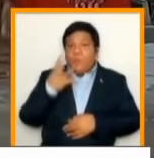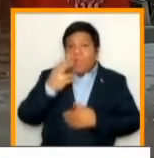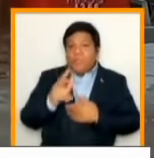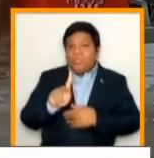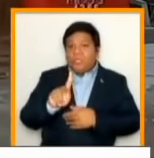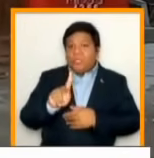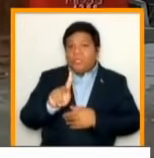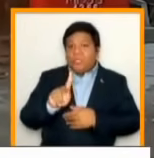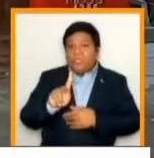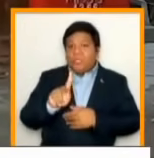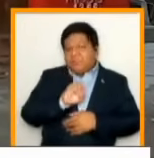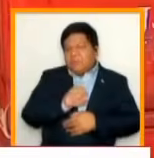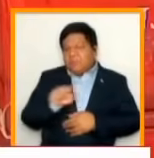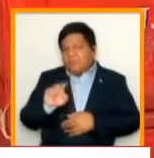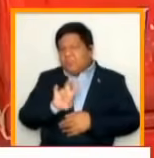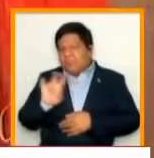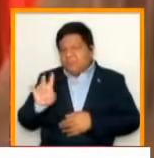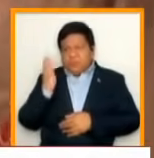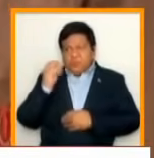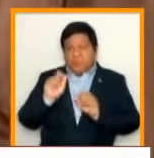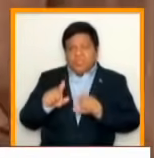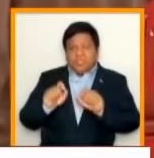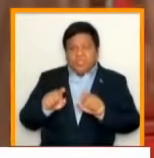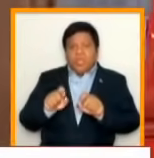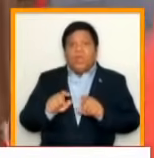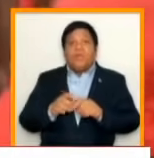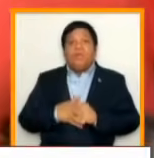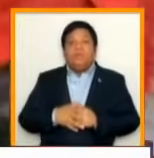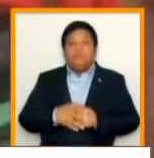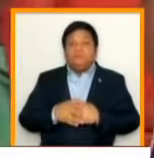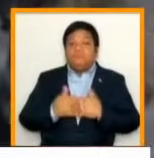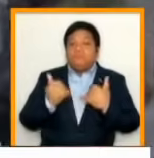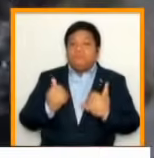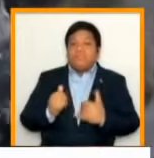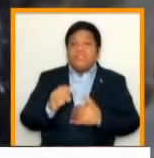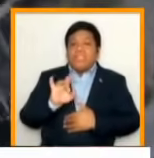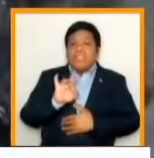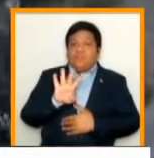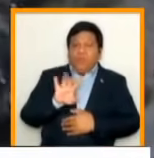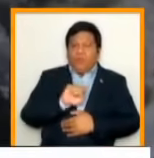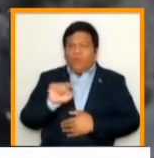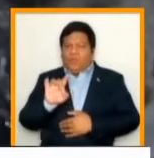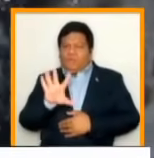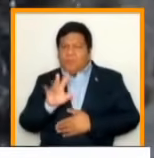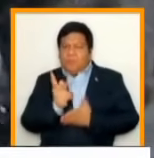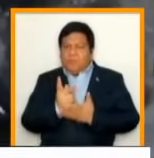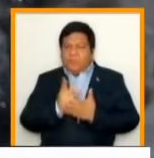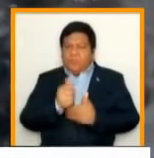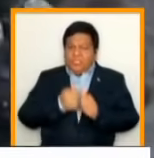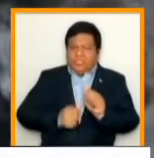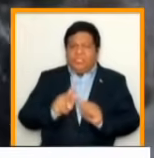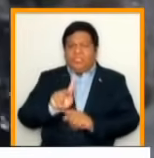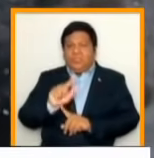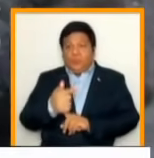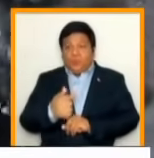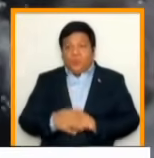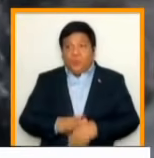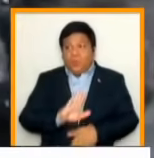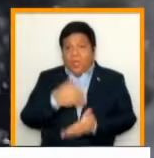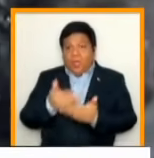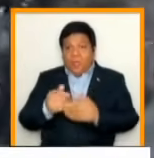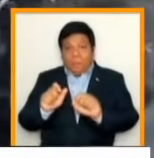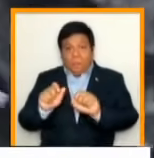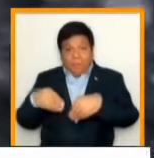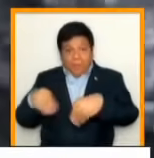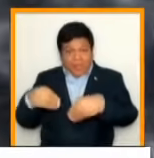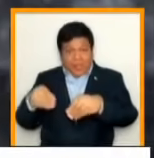mga nag-harvest noon. 84 hanggang 85 pesos na raw ngayon. Pagdating sa palengke ng Laurel, ang tilapia na 100 pesos